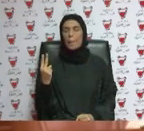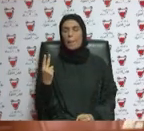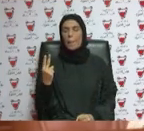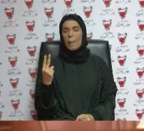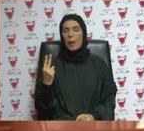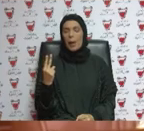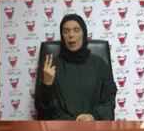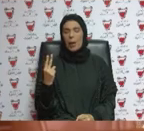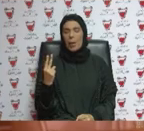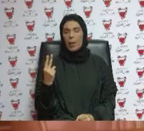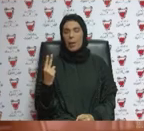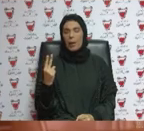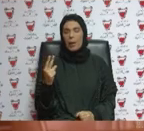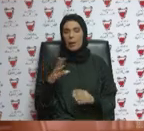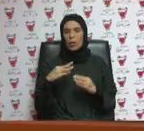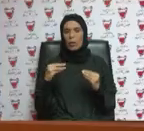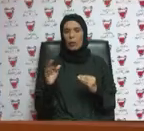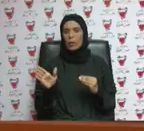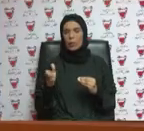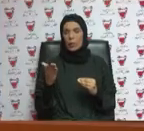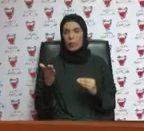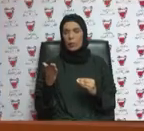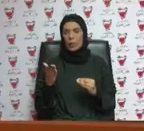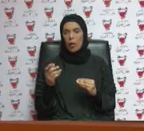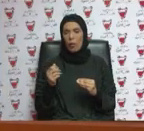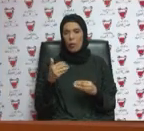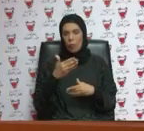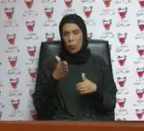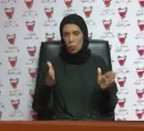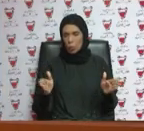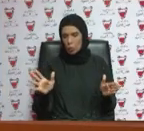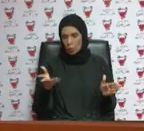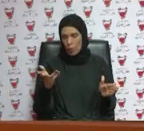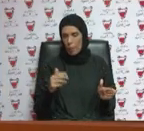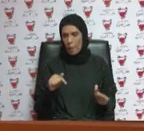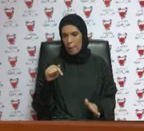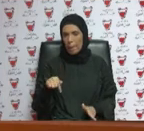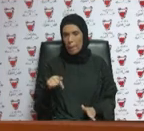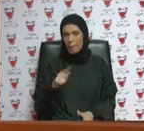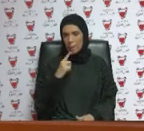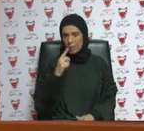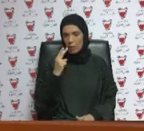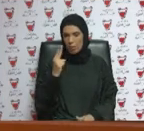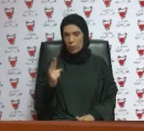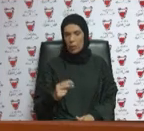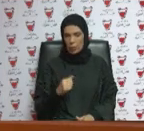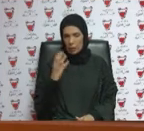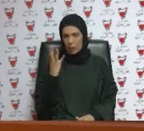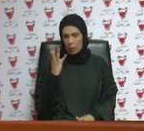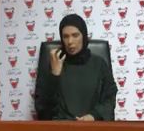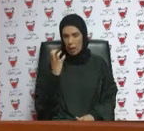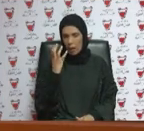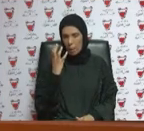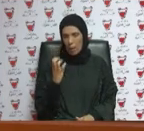الأخ الوزير أو من الهيئة ماذا تبقى من أموال الصندوق. نحن الآن في هذه السنتين أنفقنا 450